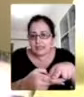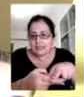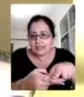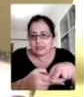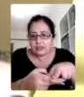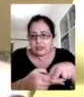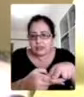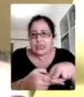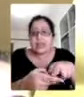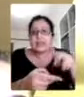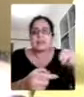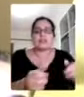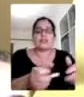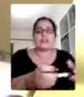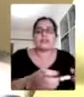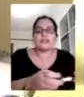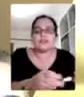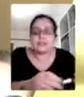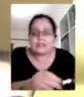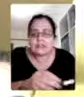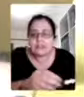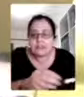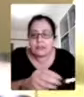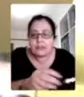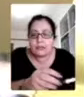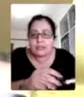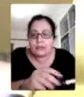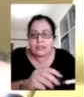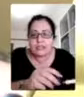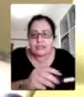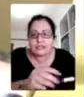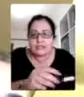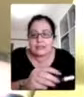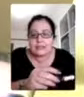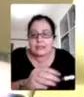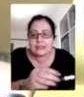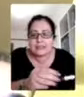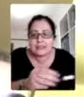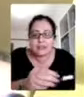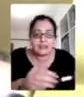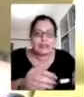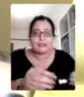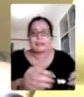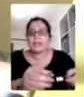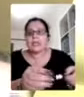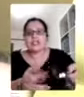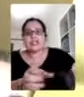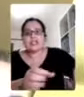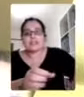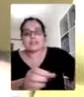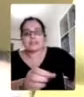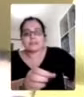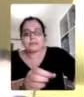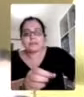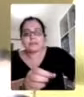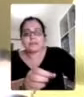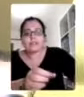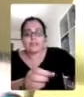Çağrı Bey Çağrı Bey ne sormuş. diyeyim? Yurt Sınırlandırma. dışından tütün getirirken bavula koymak şartıyla bir sınırlandırma var mı? Çağrı Var.